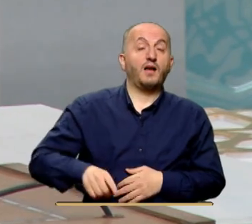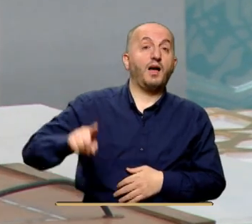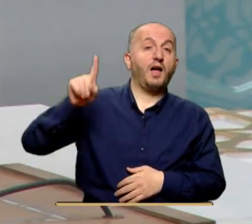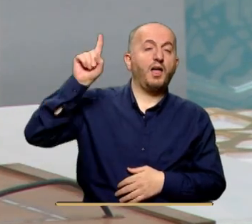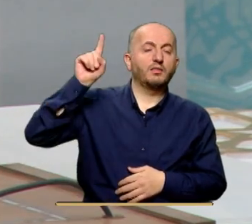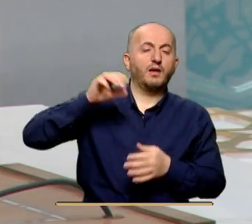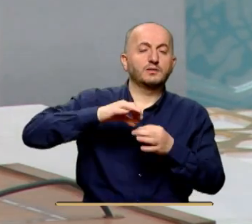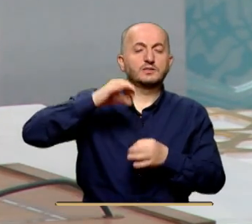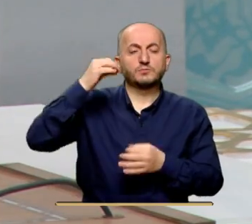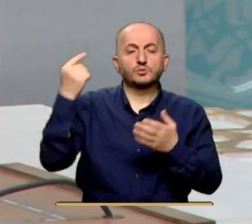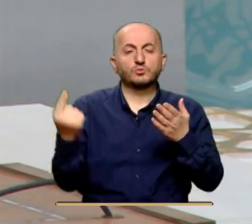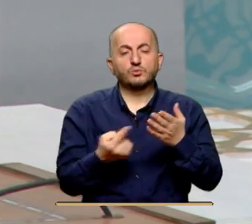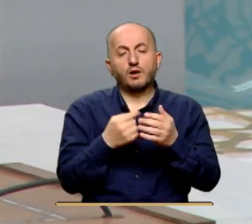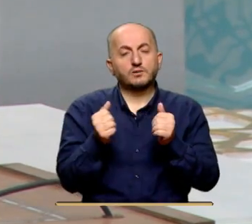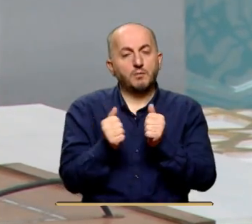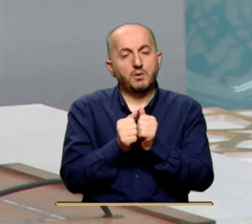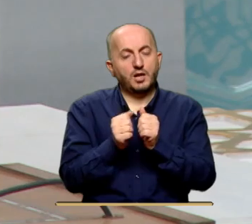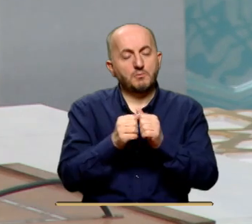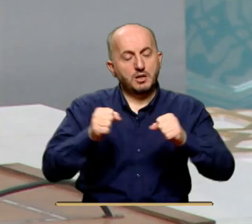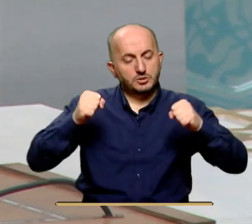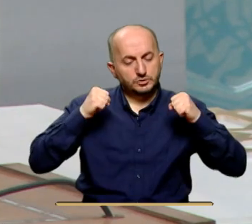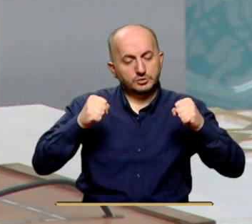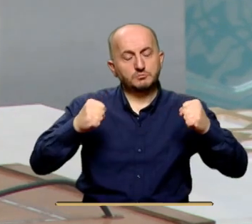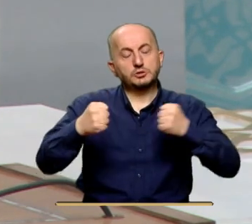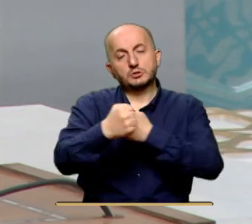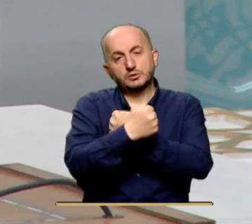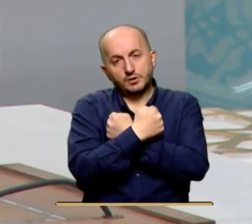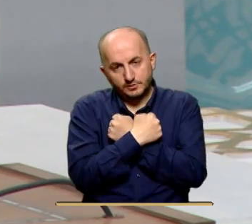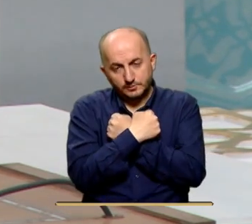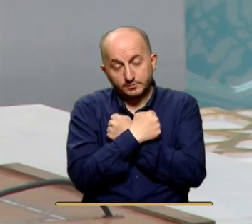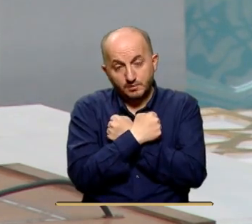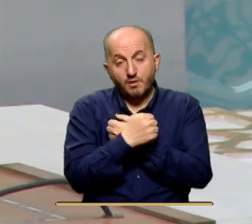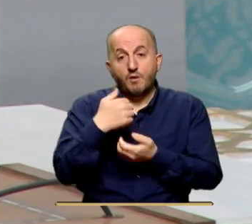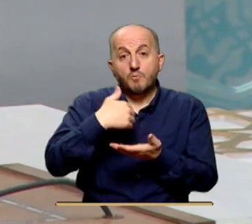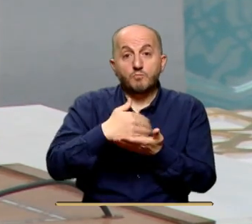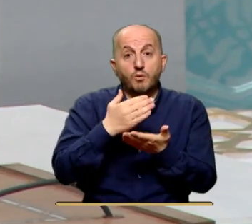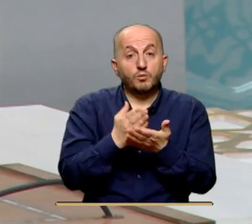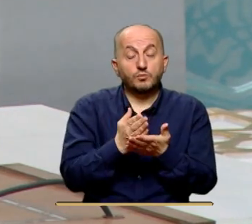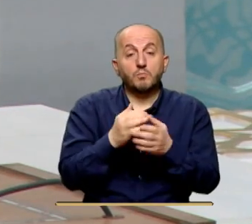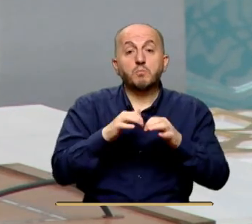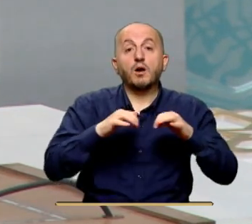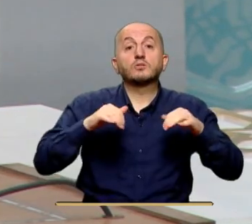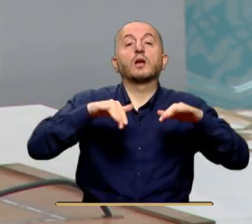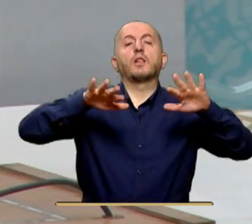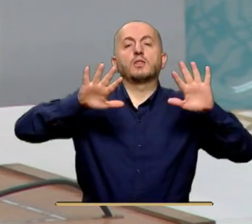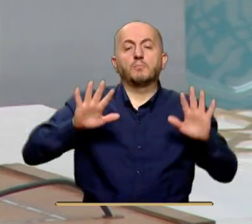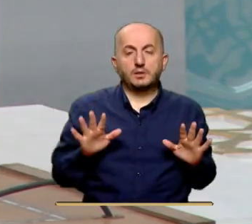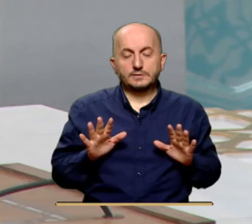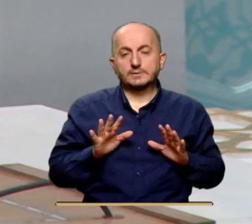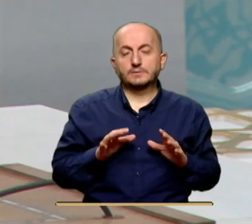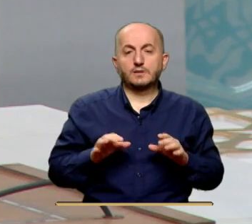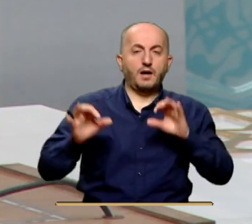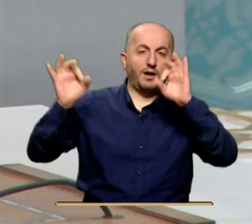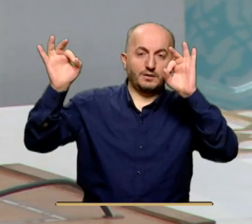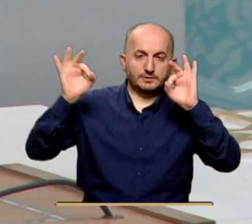Allah'ın ipi Kur'an'a beraberce sımsıkı sarılın, bölünüp parçalanmayın.